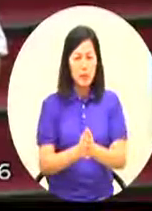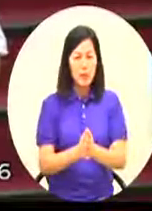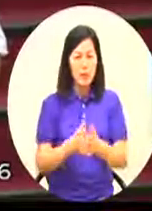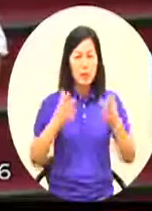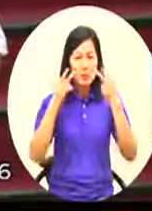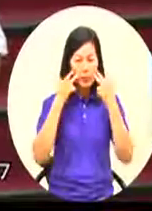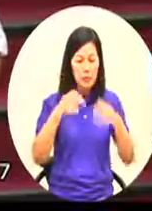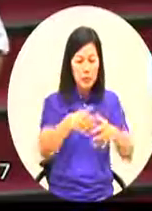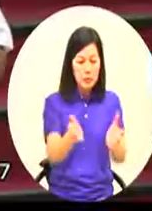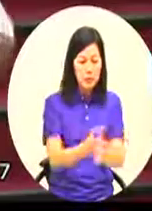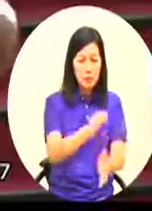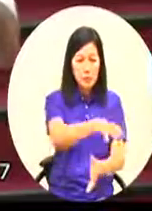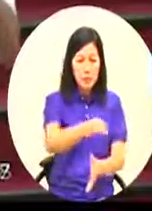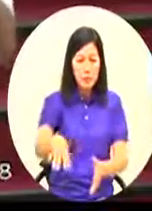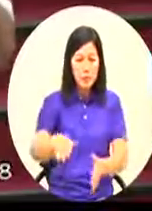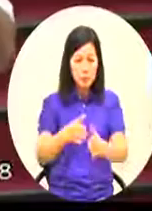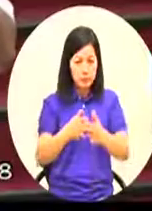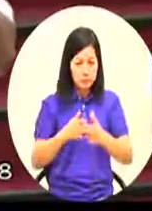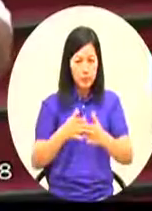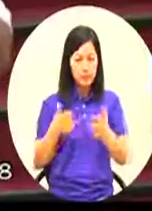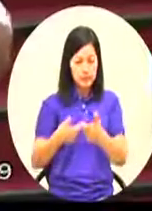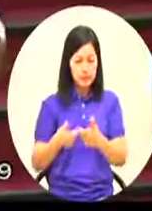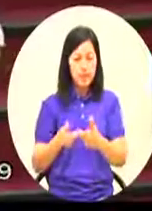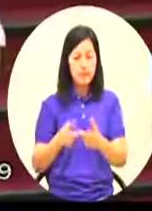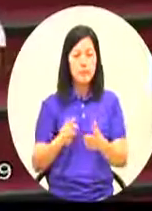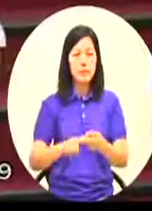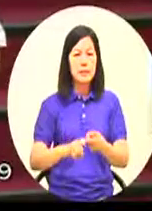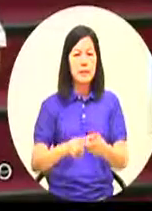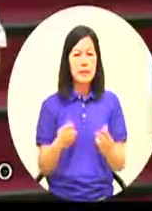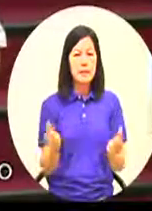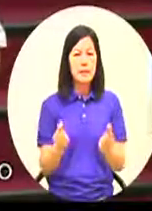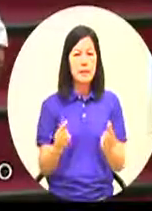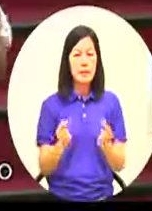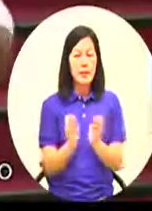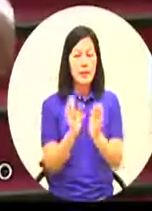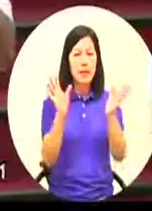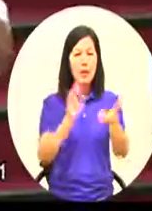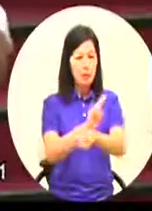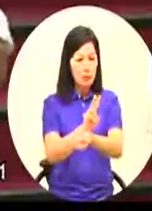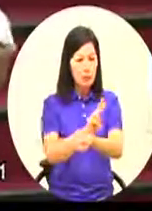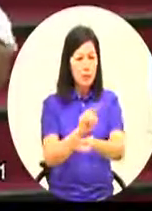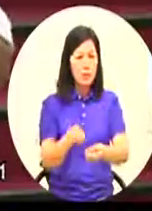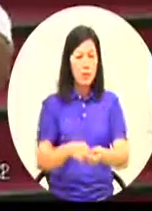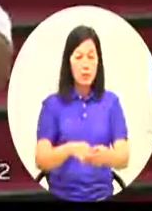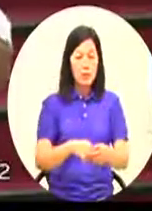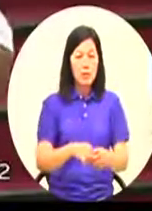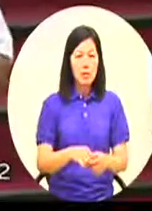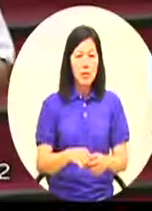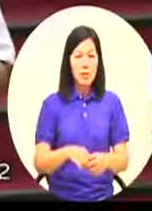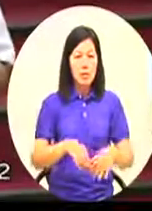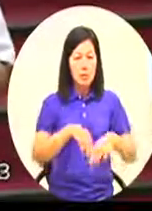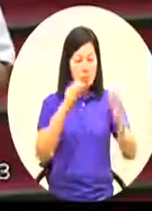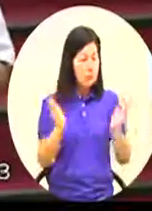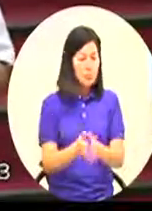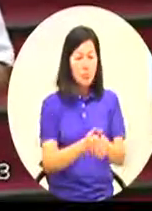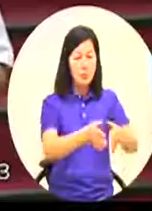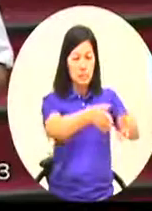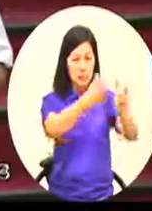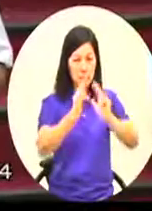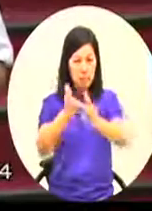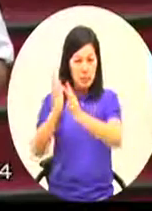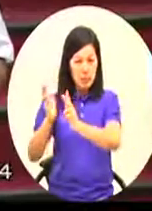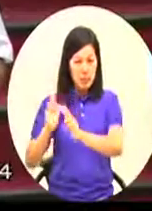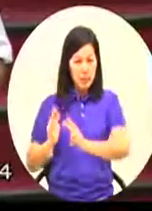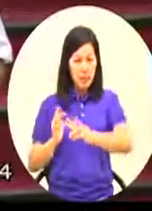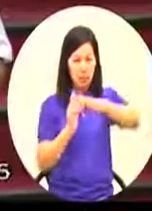求。那么像茂林，所有的桥梁、高